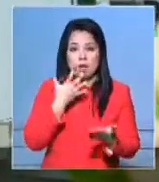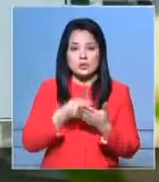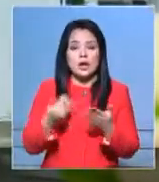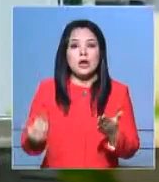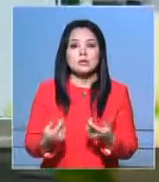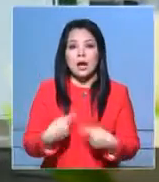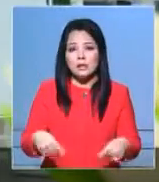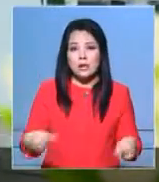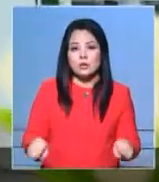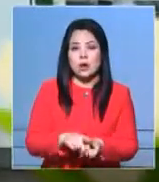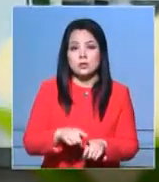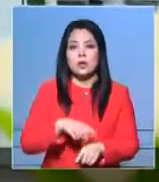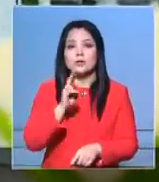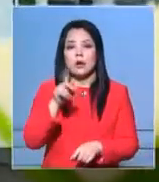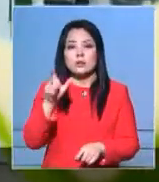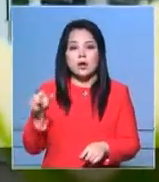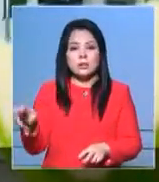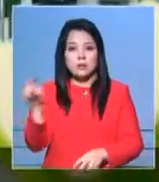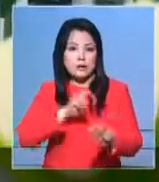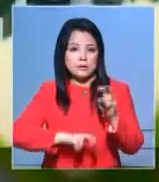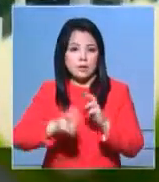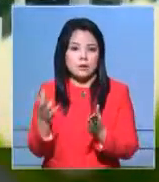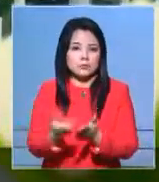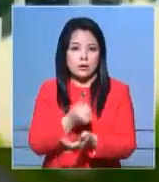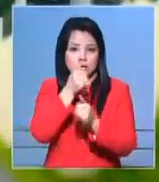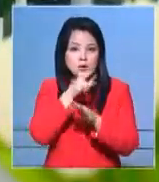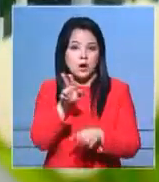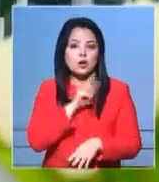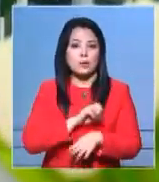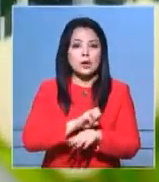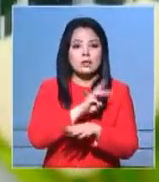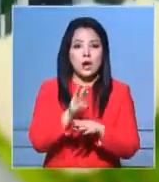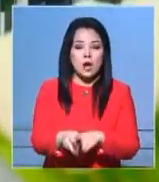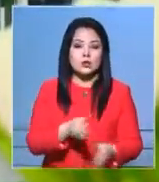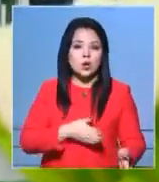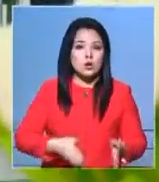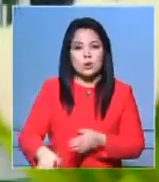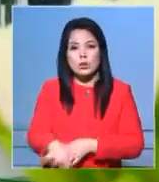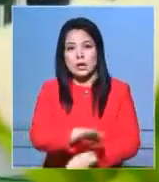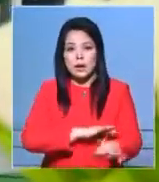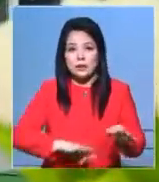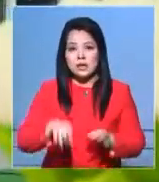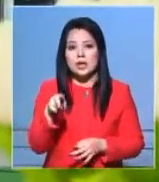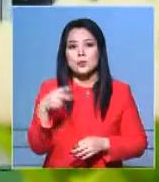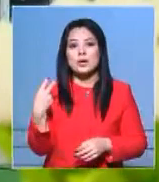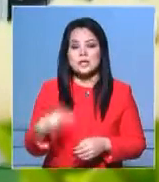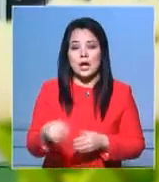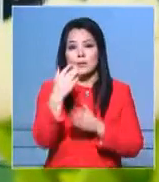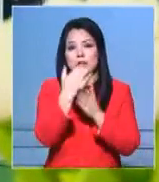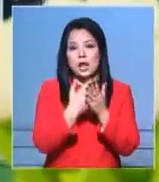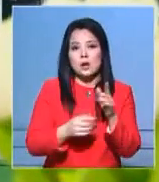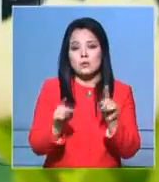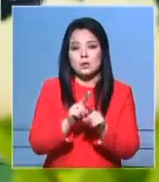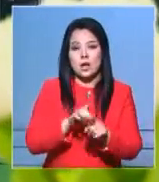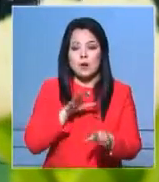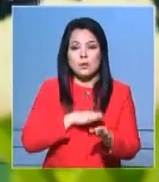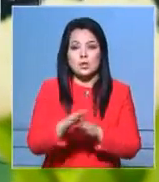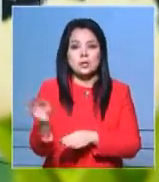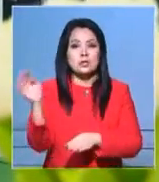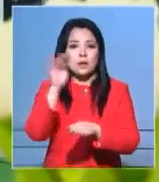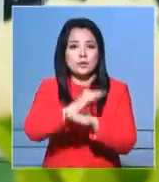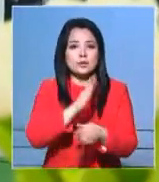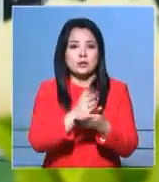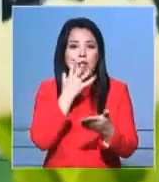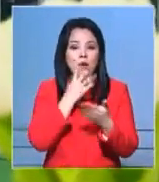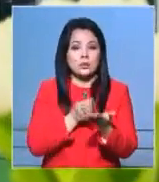қалғандар екі қолға бір күрек таппай қиналады. Жұмыспен қамту жол картасы 2020 бағдарламасы осы олқылықтың орнын толтыруға